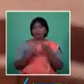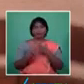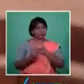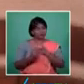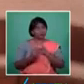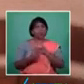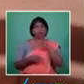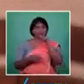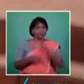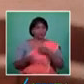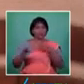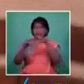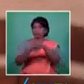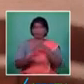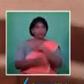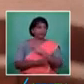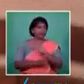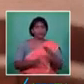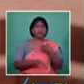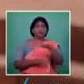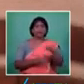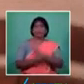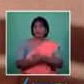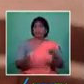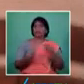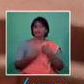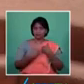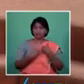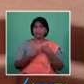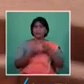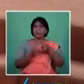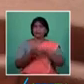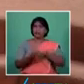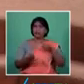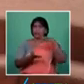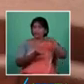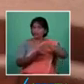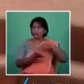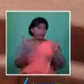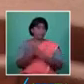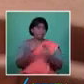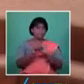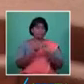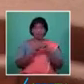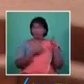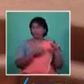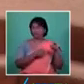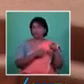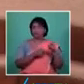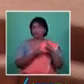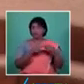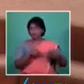මම මේ කිසි දෙයකට සම්බන්ධ කෙනෙක් නෙමෙයි මට එහෙම ඉඩමක් ඇත්තෙත් නැහැ ඔය කියන ප්‍රාදේශීය ලේකම් කොට්ටාසේවත් මට ඉඩමක් නැහැ ඒ වගේ